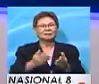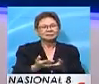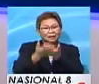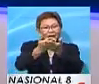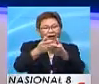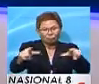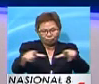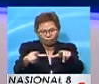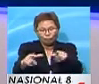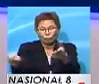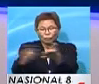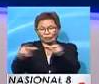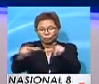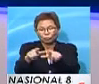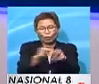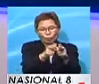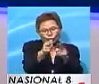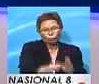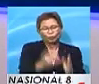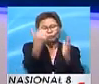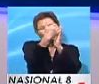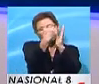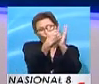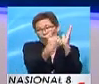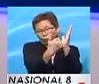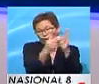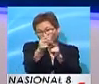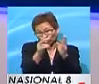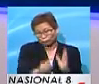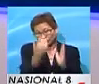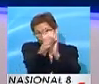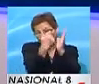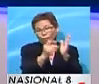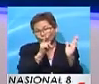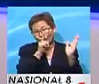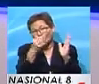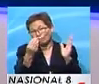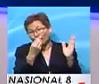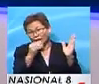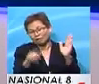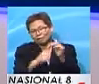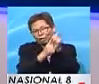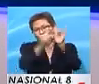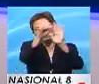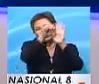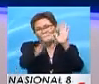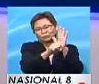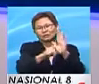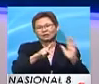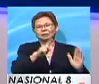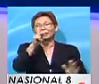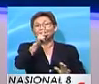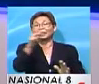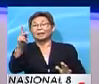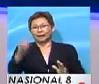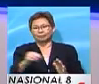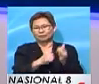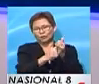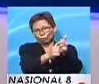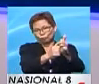membolehkan jumlah pengusahanya disenaraikan sel itu memastikan makanan yang disediakan mematuhi syarat Kementerian